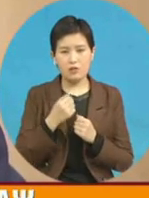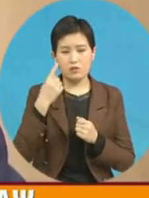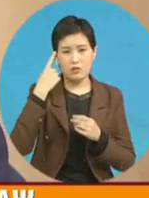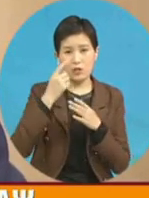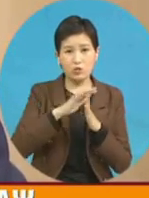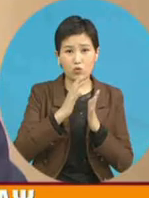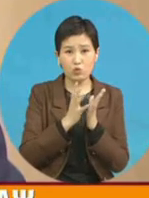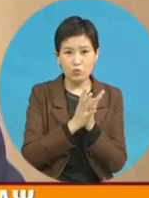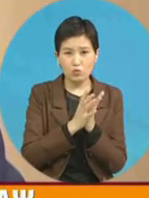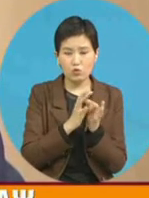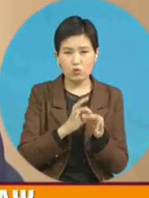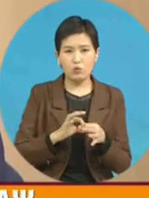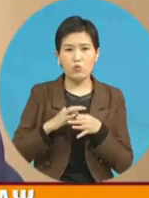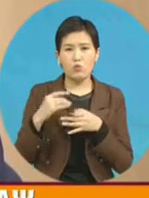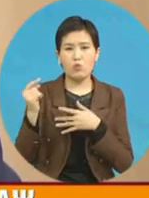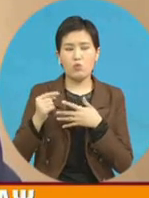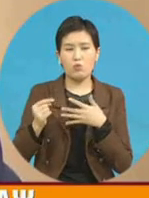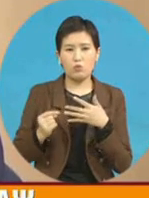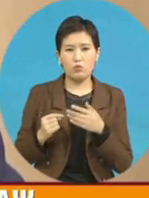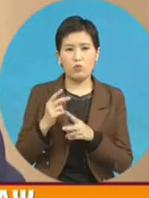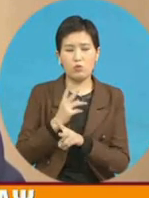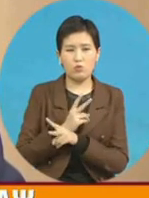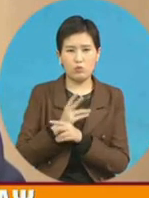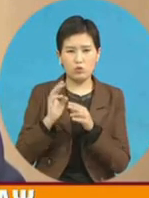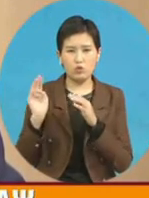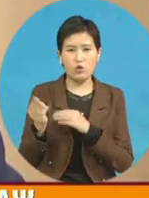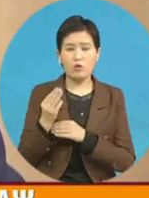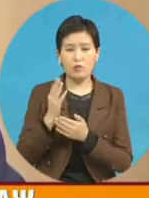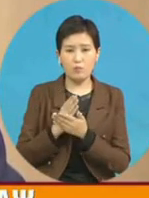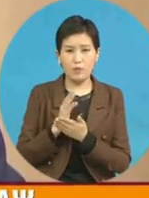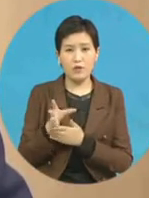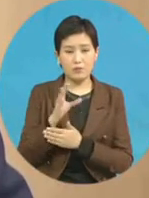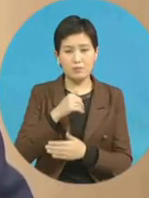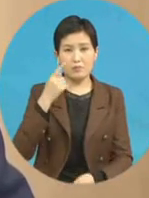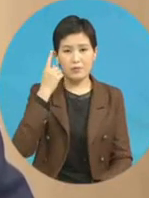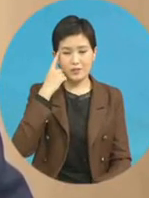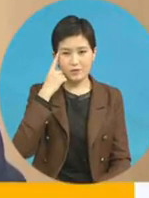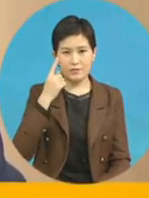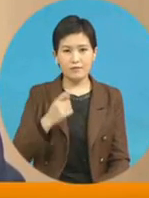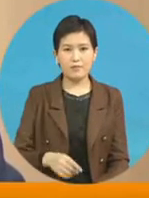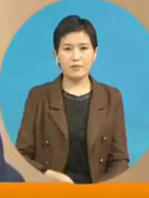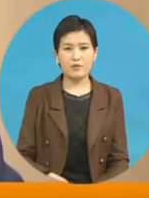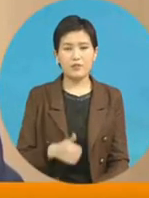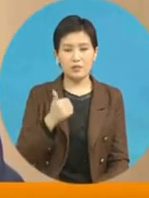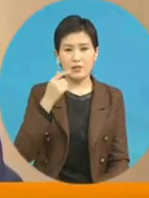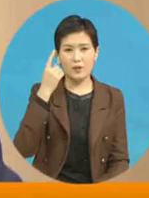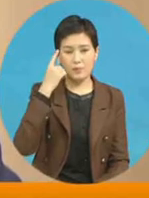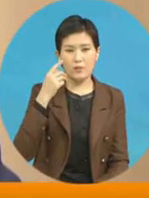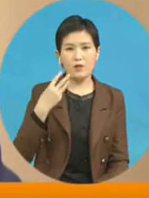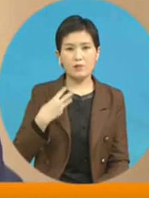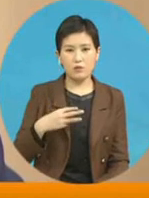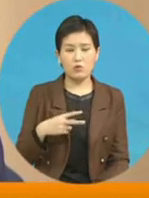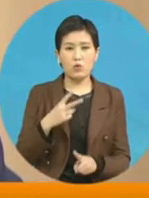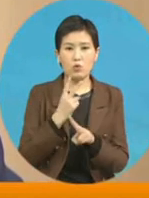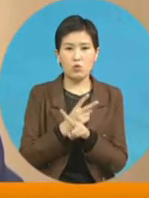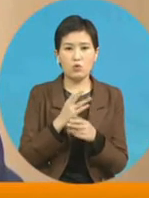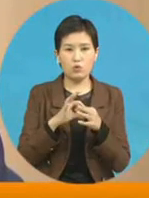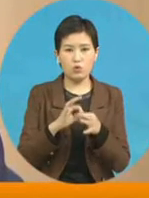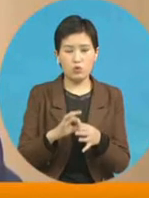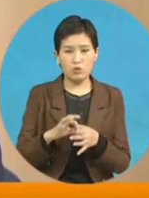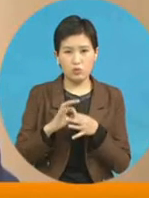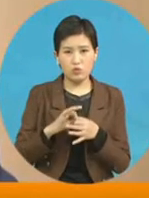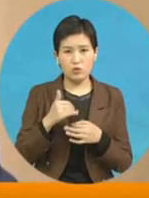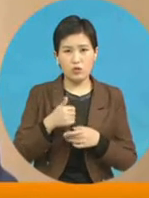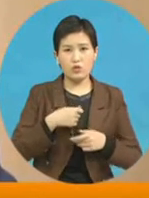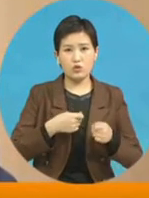асуудлыг шүүхэн тухай үед маш тодорхой хөвлөсөн гэдэг та бүхэн санаж байгаах. Сайн мэдж байгаах. За хуулийн энэхүү зохицуулалтыг чанд